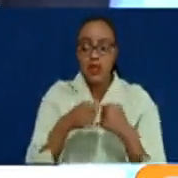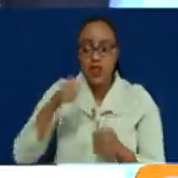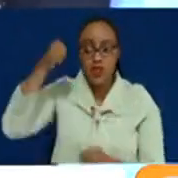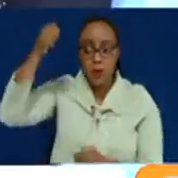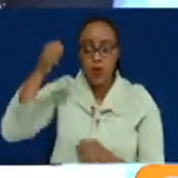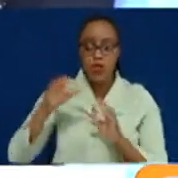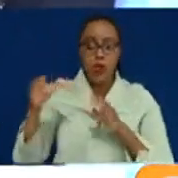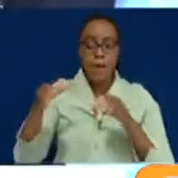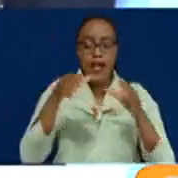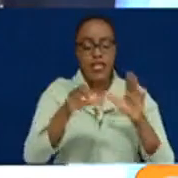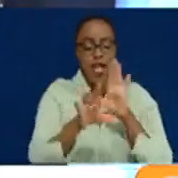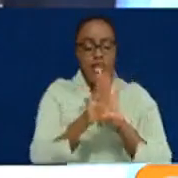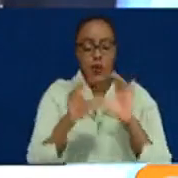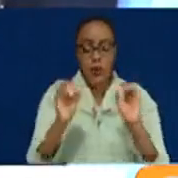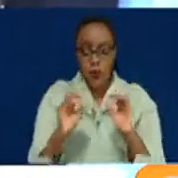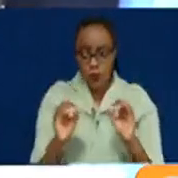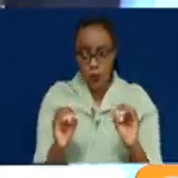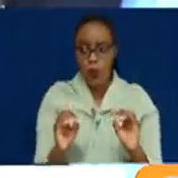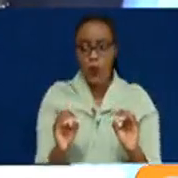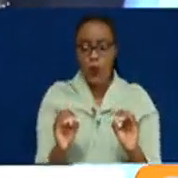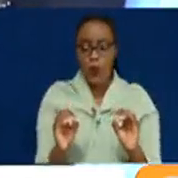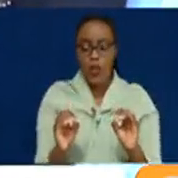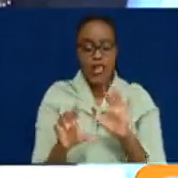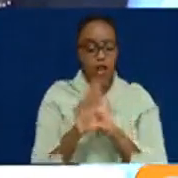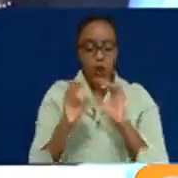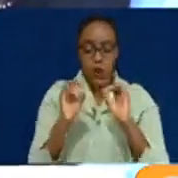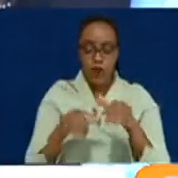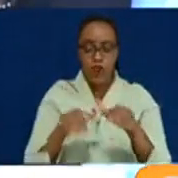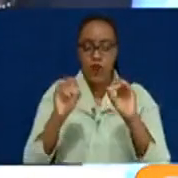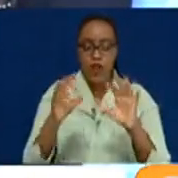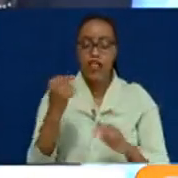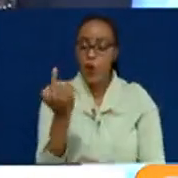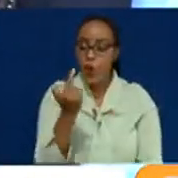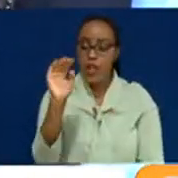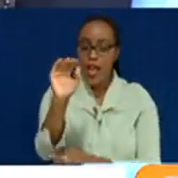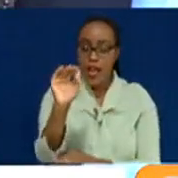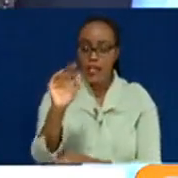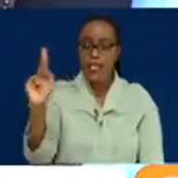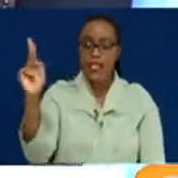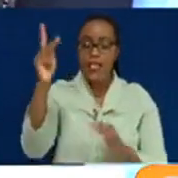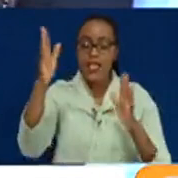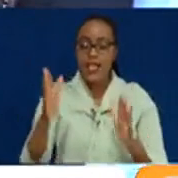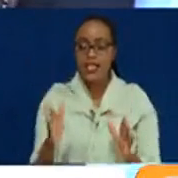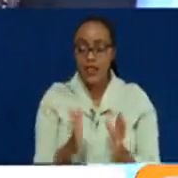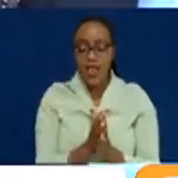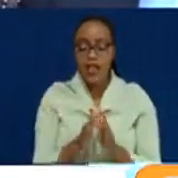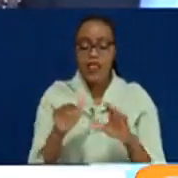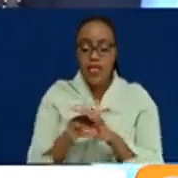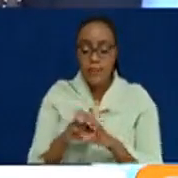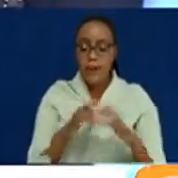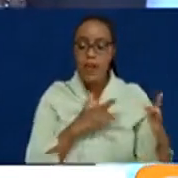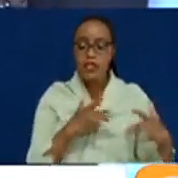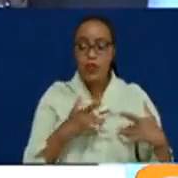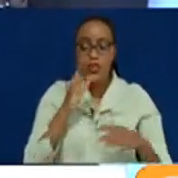political parties illegally and lawfully, and I would urge that Kenyans and members concerned